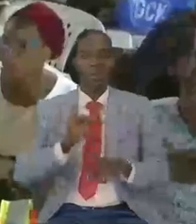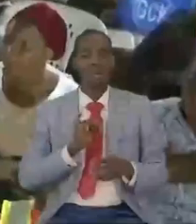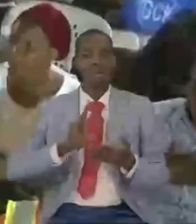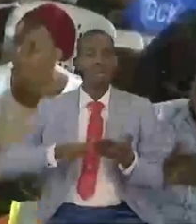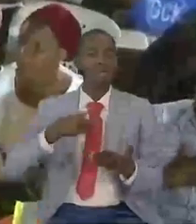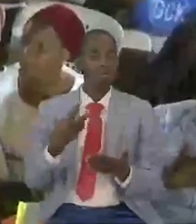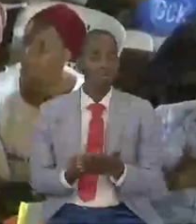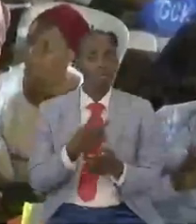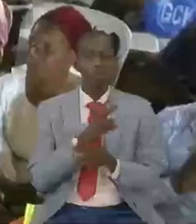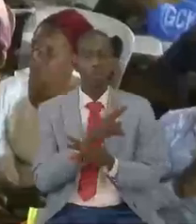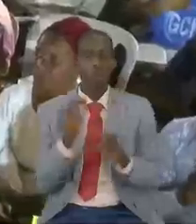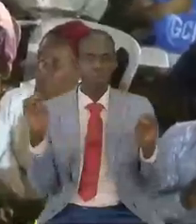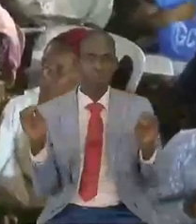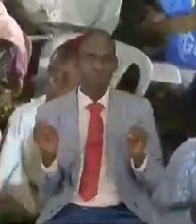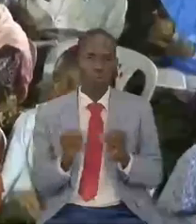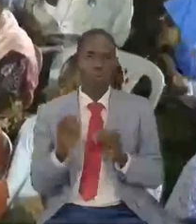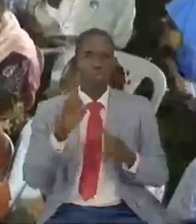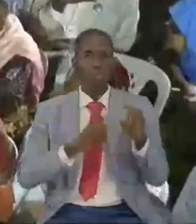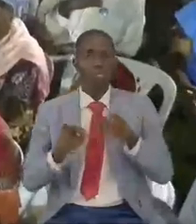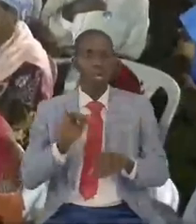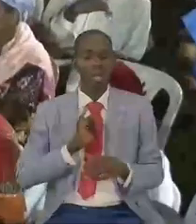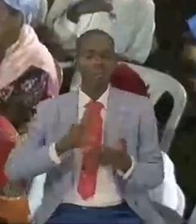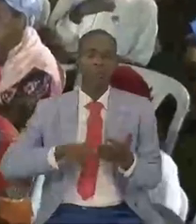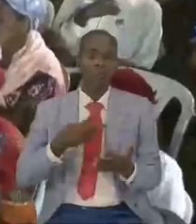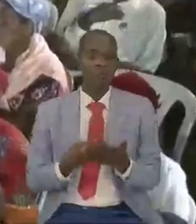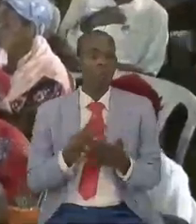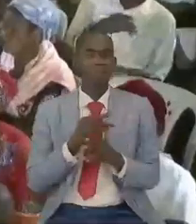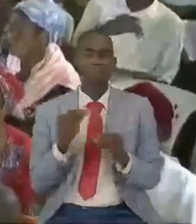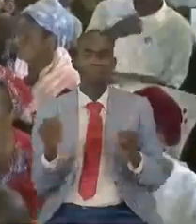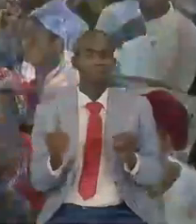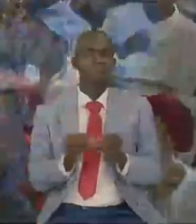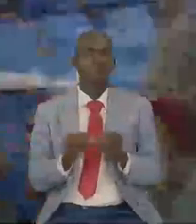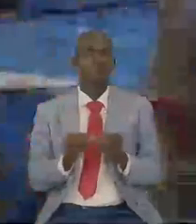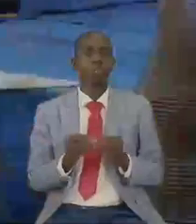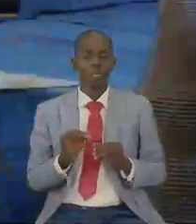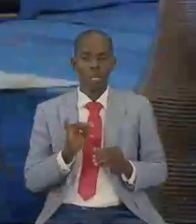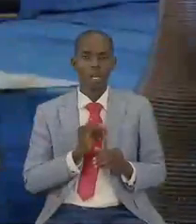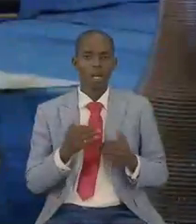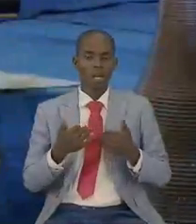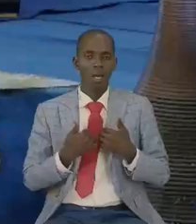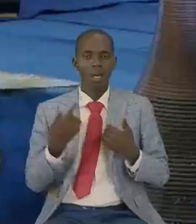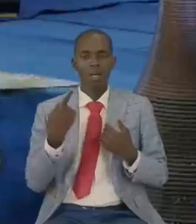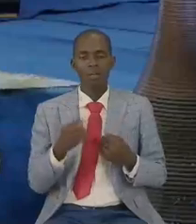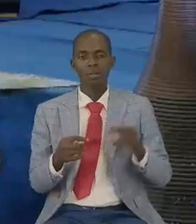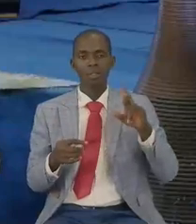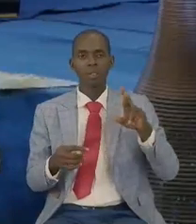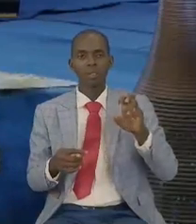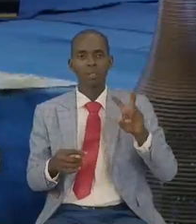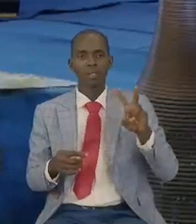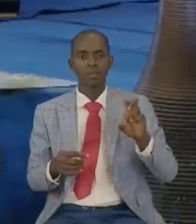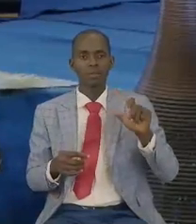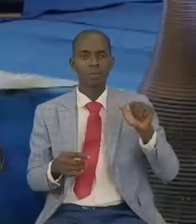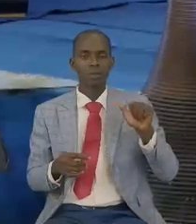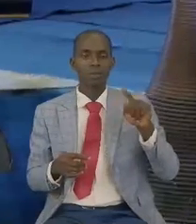Dis-le non, je ne tomberai plus. J'ai la révélation, j'ai la